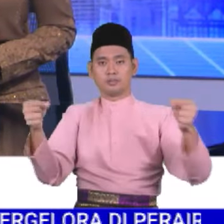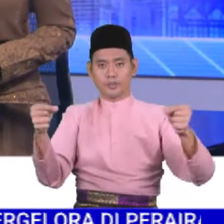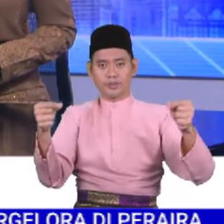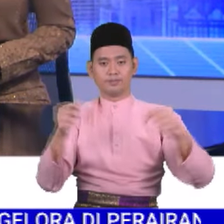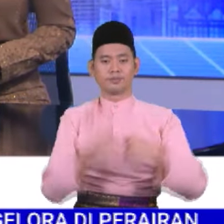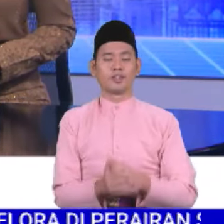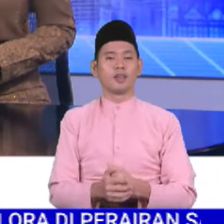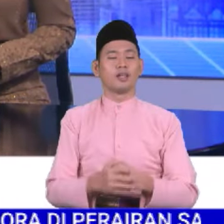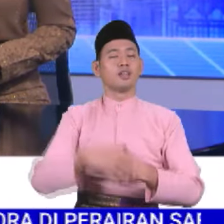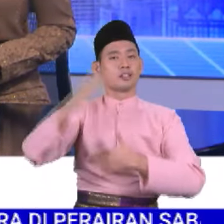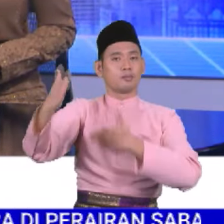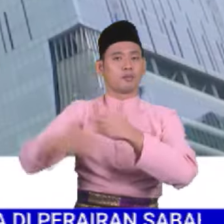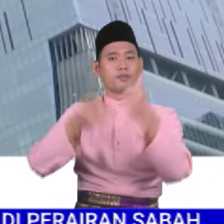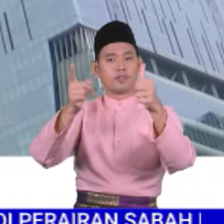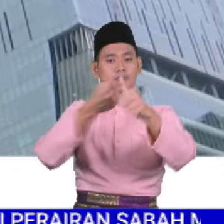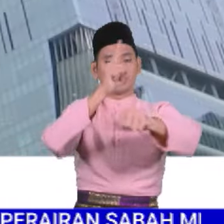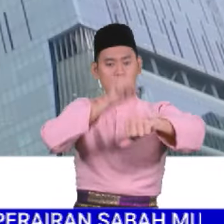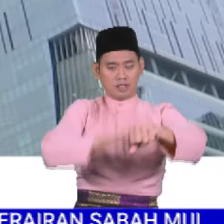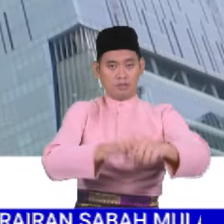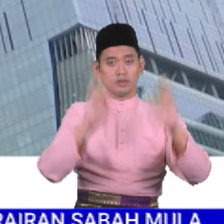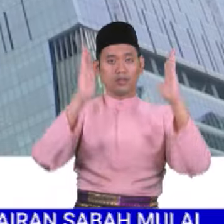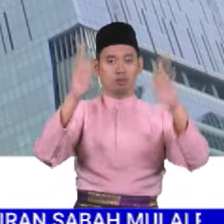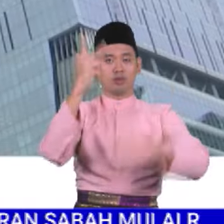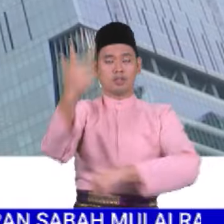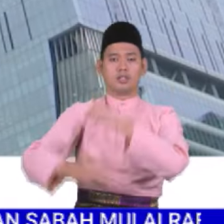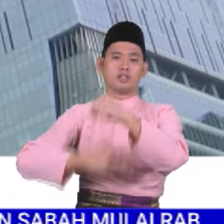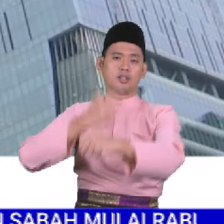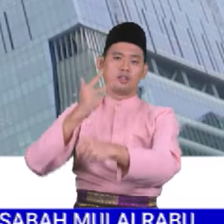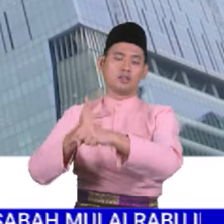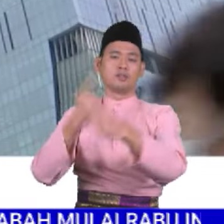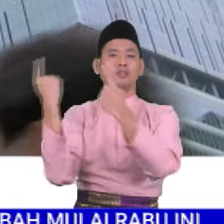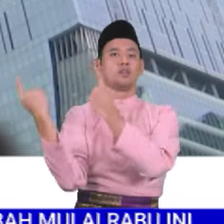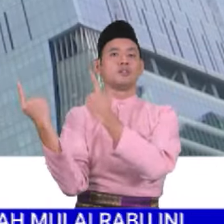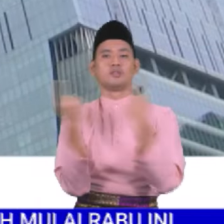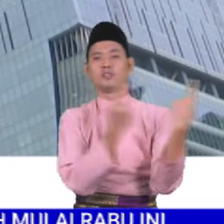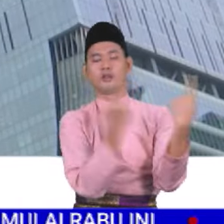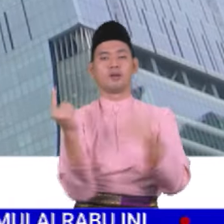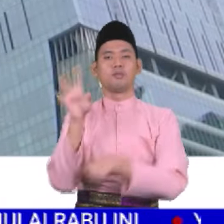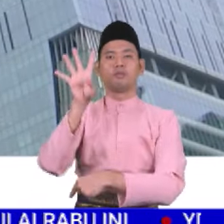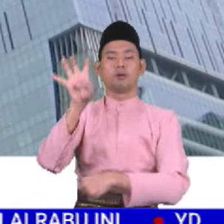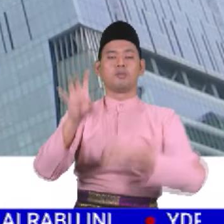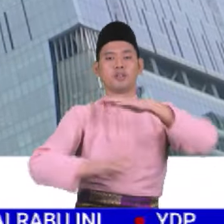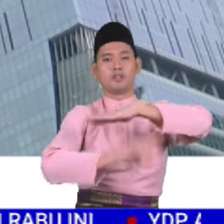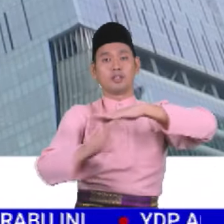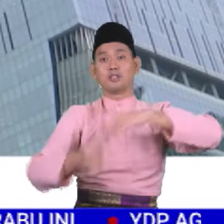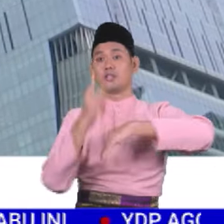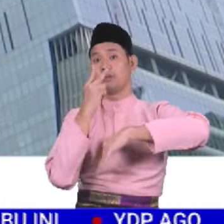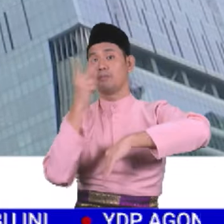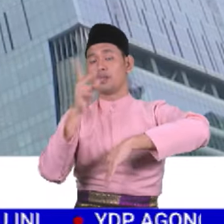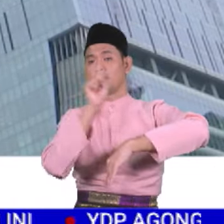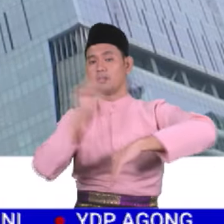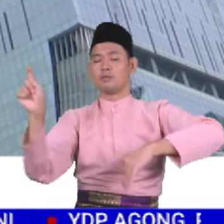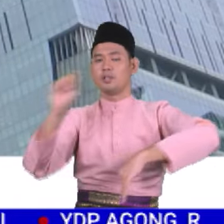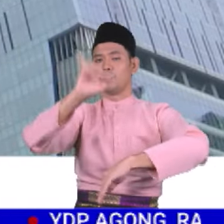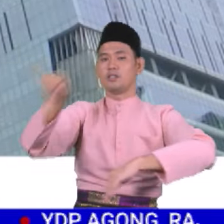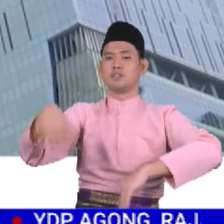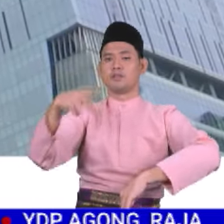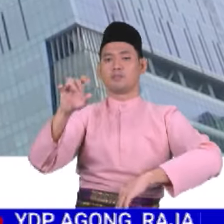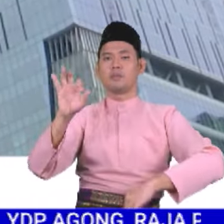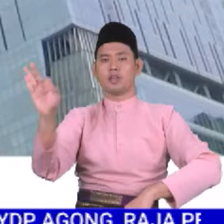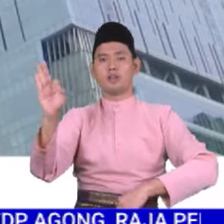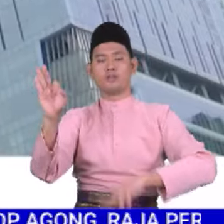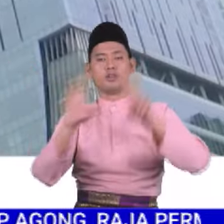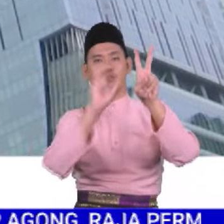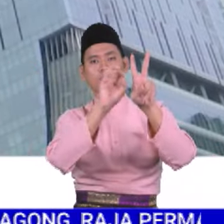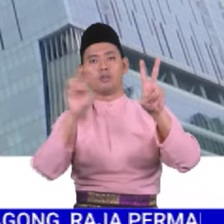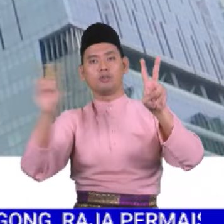itu. Kembali buat pertama kalinya dalam tempoh 3 tahun pada ulang tahun ke-40 Dasar Pandang ke Timur, JTF 2022